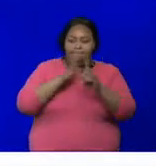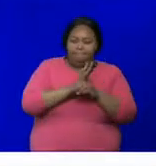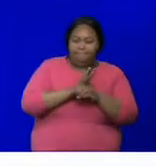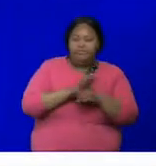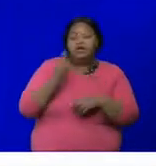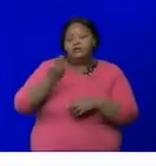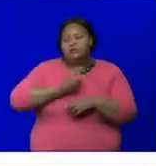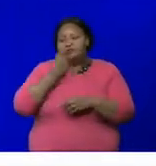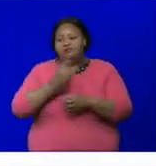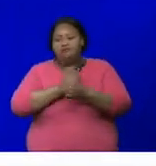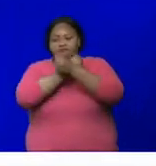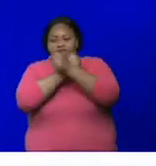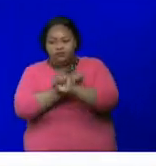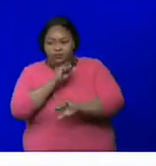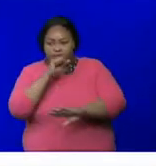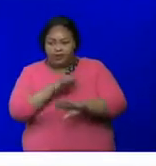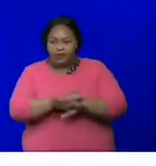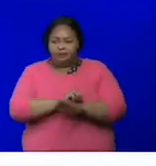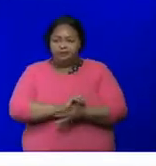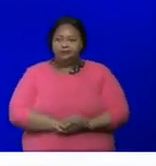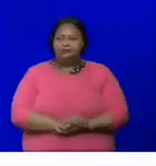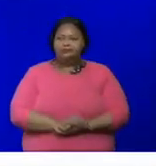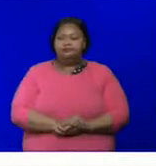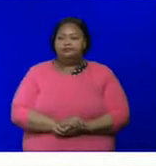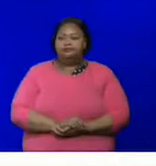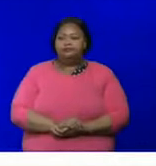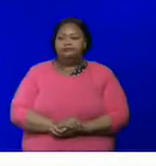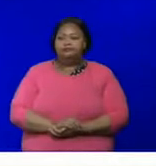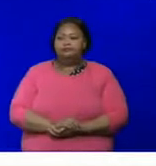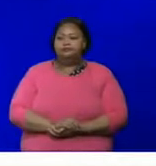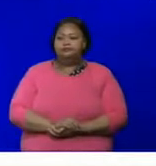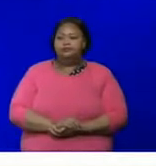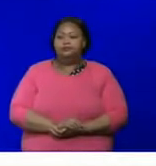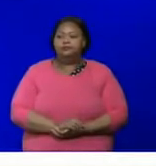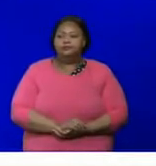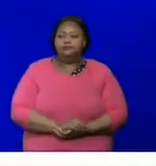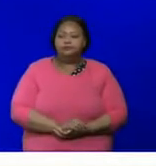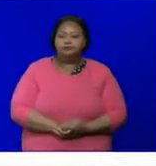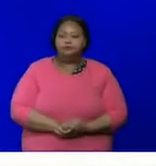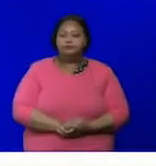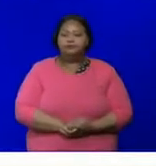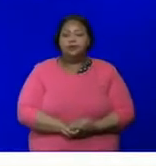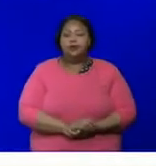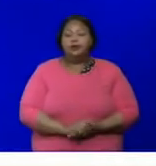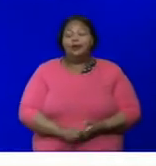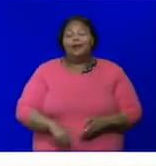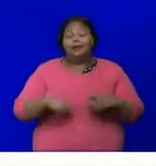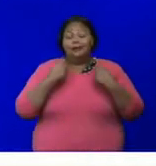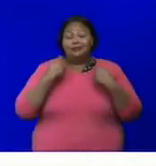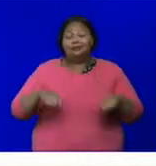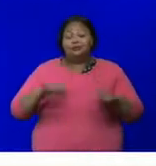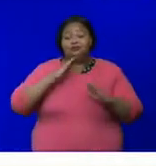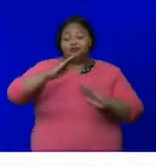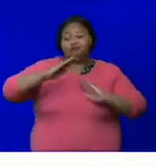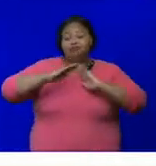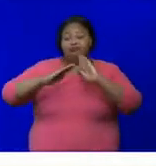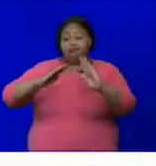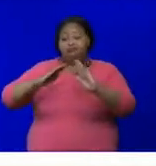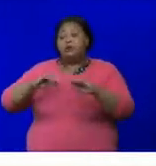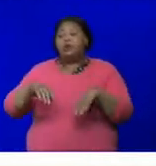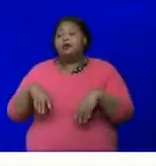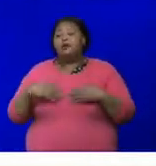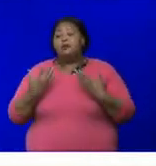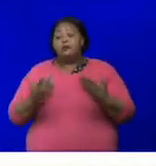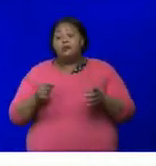defense kuba kahle nje ivangeli elikhulu lenhlanganelo umdlalo wetaekwondo lapha eveni kufundisa labo labangenalo umdlalo